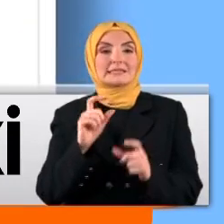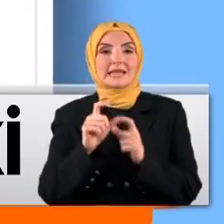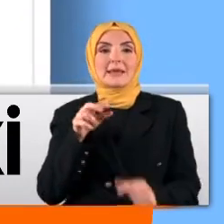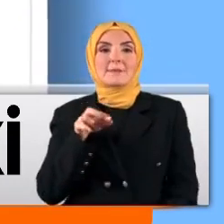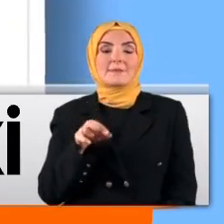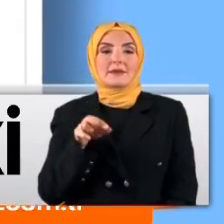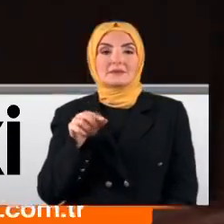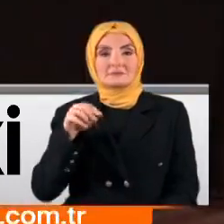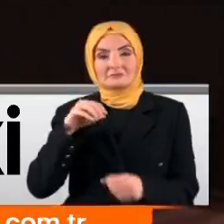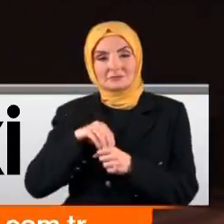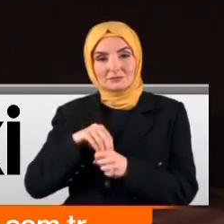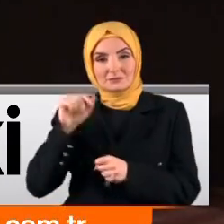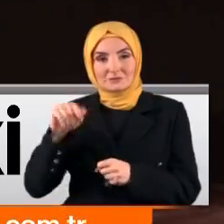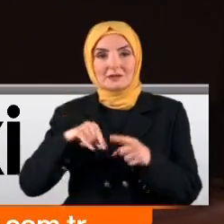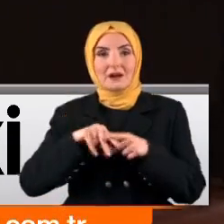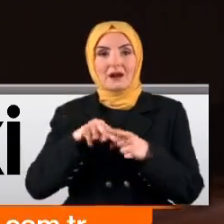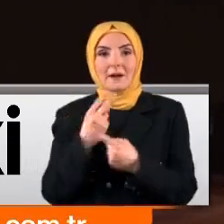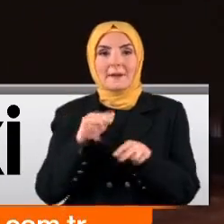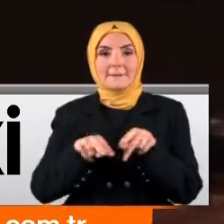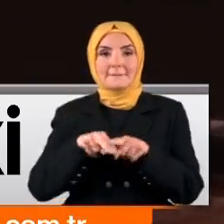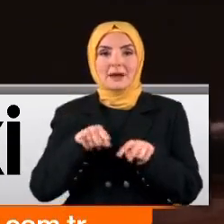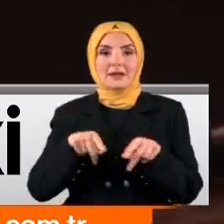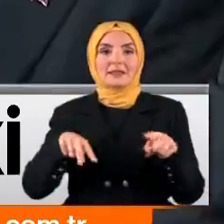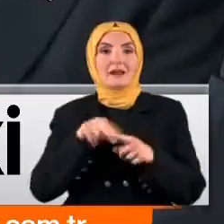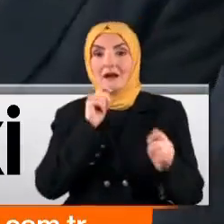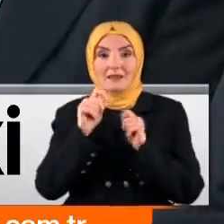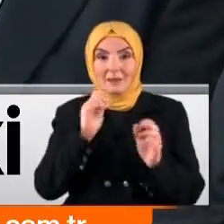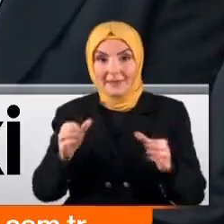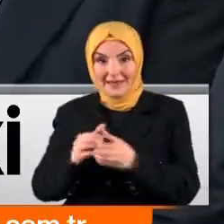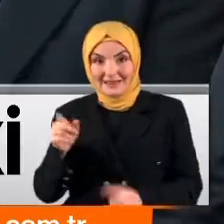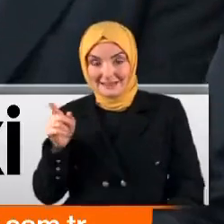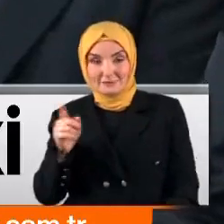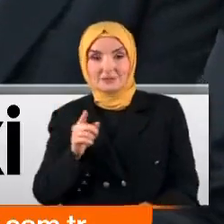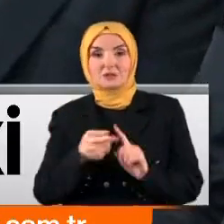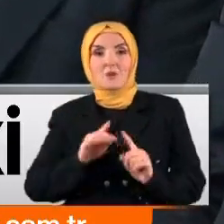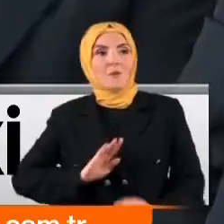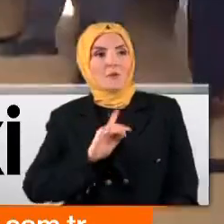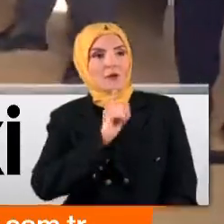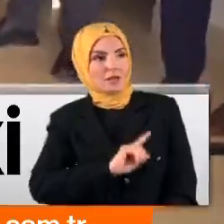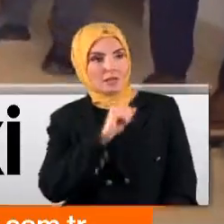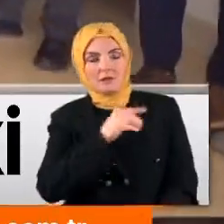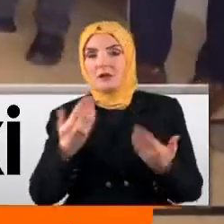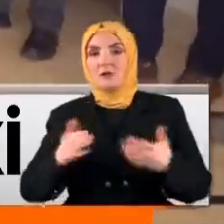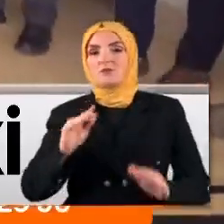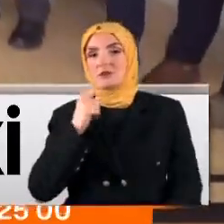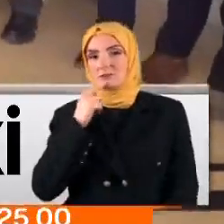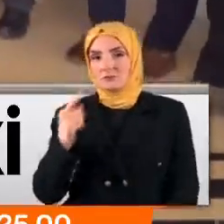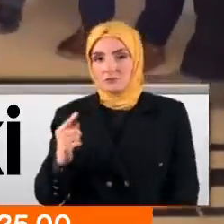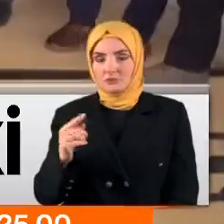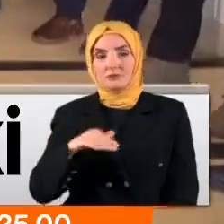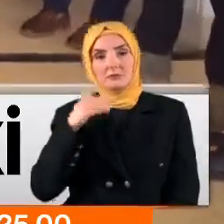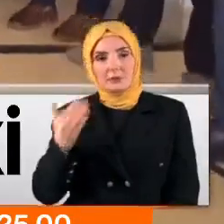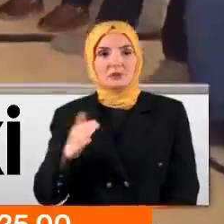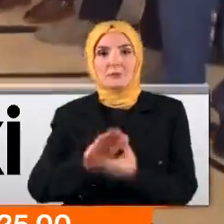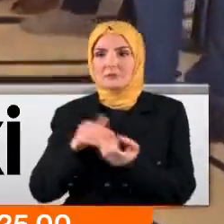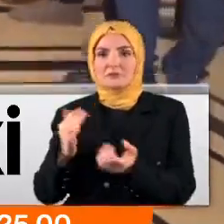heyeti Kılıçdaroğlu'nun adaylığını tanımıyoruz dedi. Küçük partilerdense istifalar peş peşe geliyor. Gelecek Partisi Kurucular